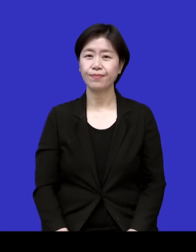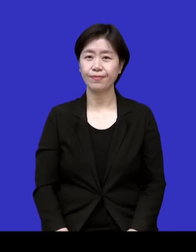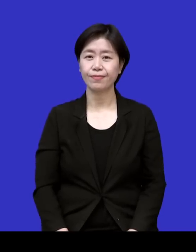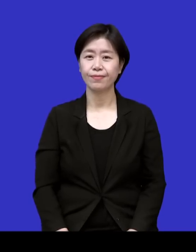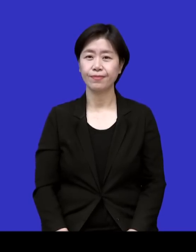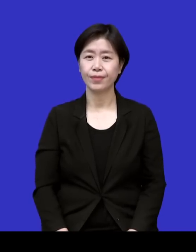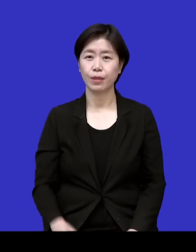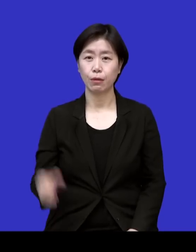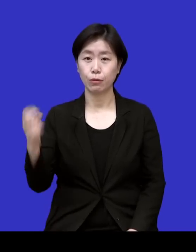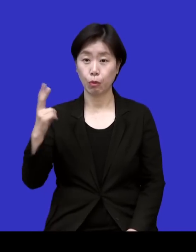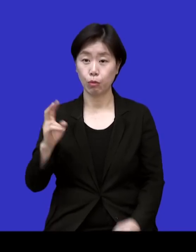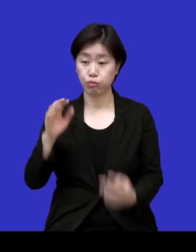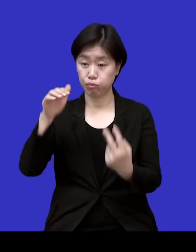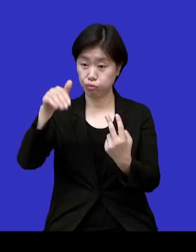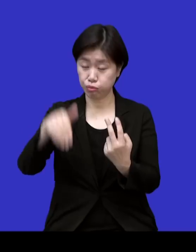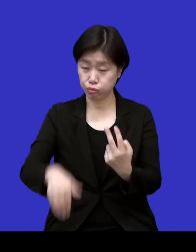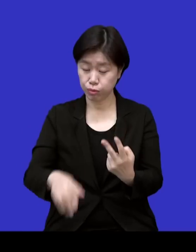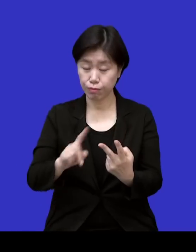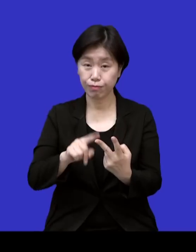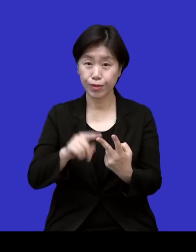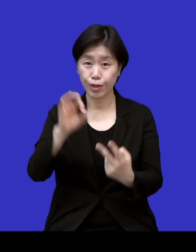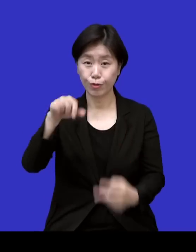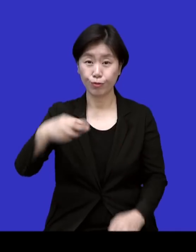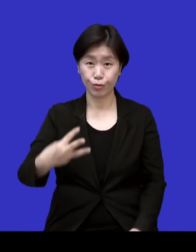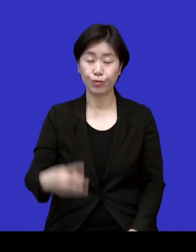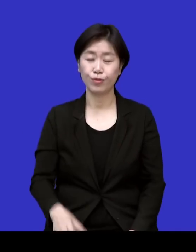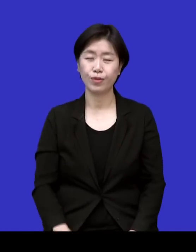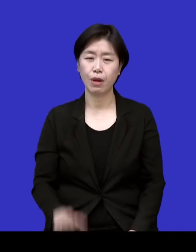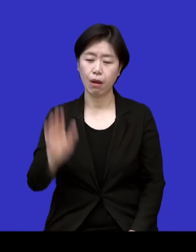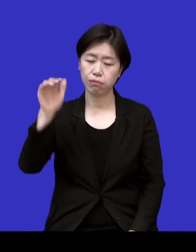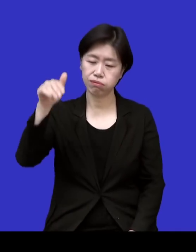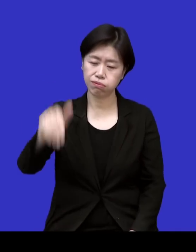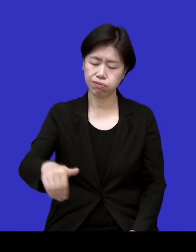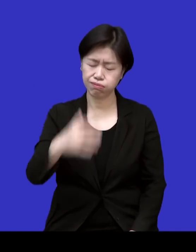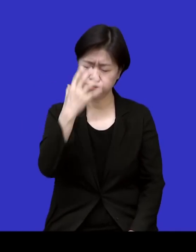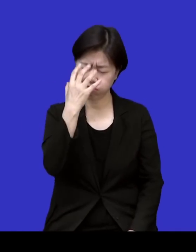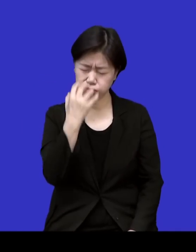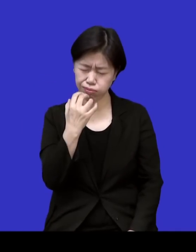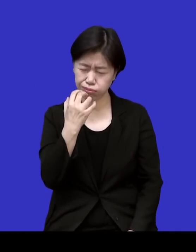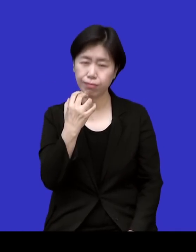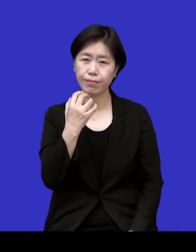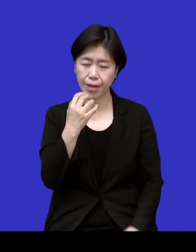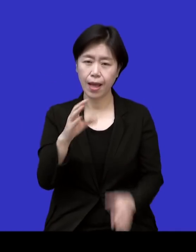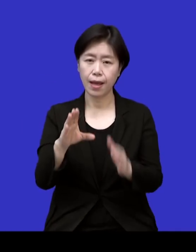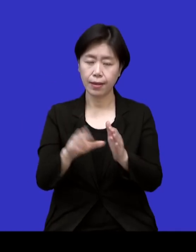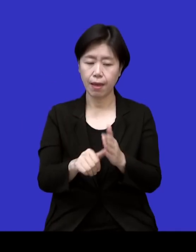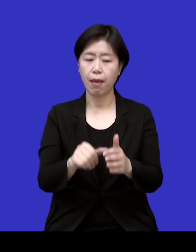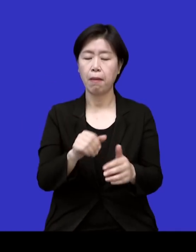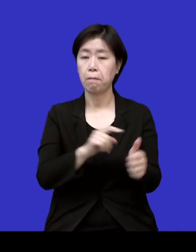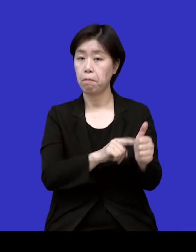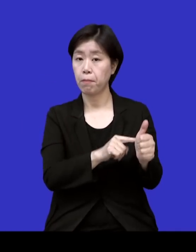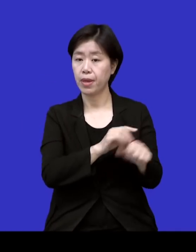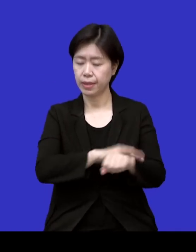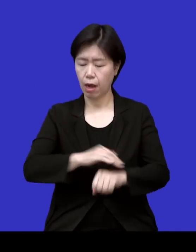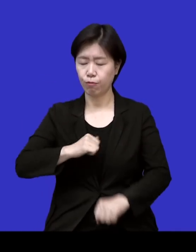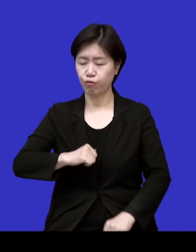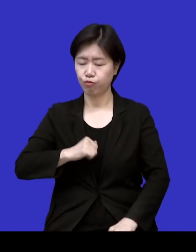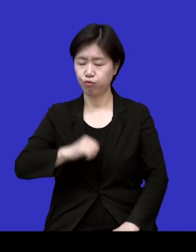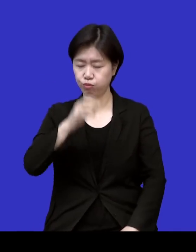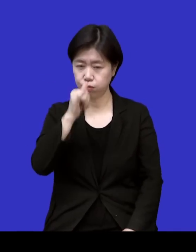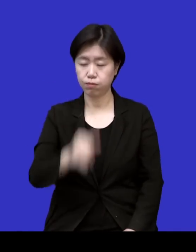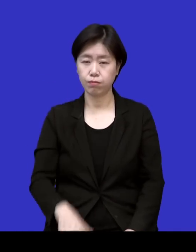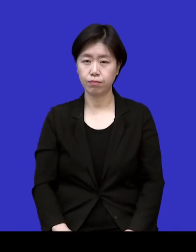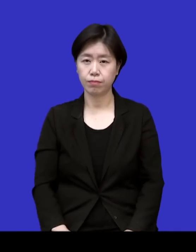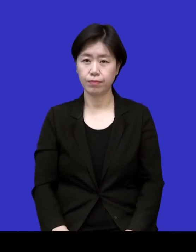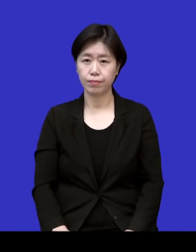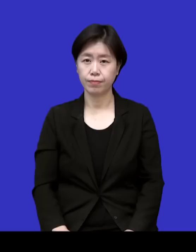이제 아. 며칠 있으면 가나 이제 이렇게. 그래서 그렇게 항상 저희 기분이 좋아지게 아이 이제 힘들면 또 아이 다 돌봐주고